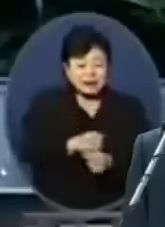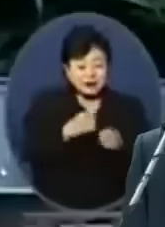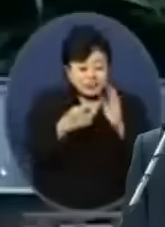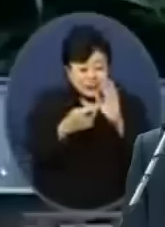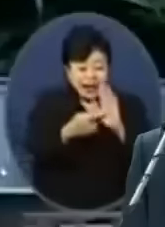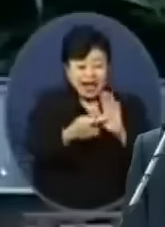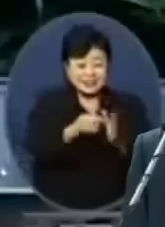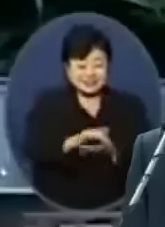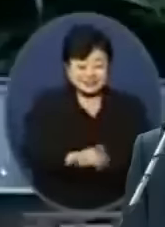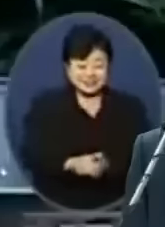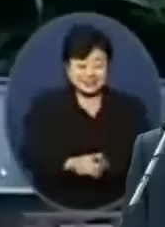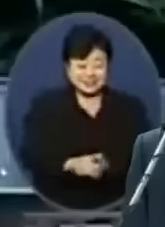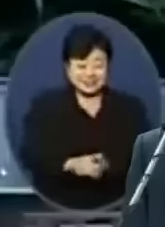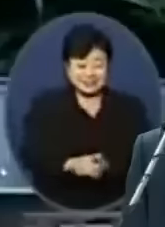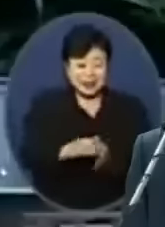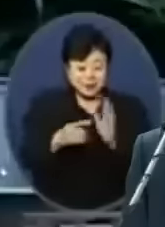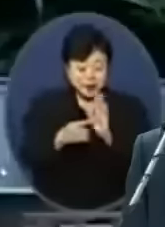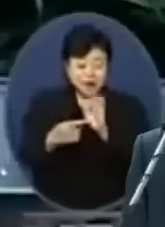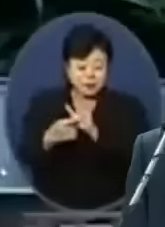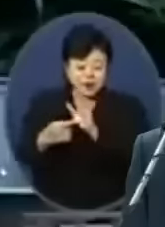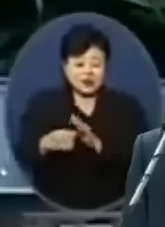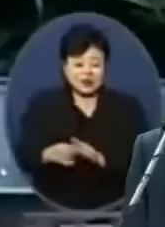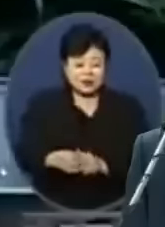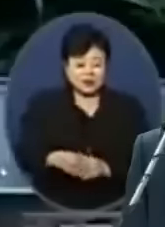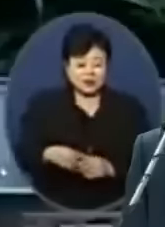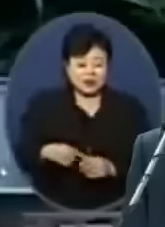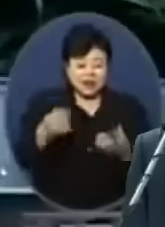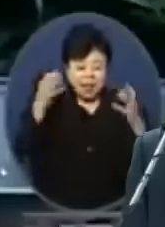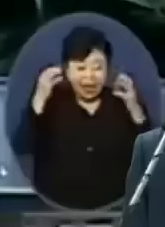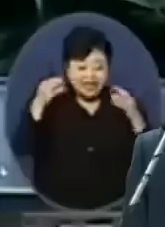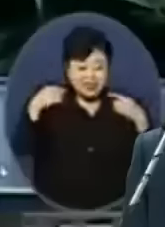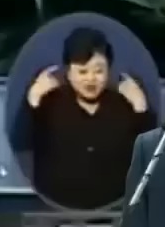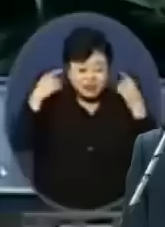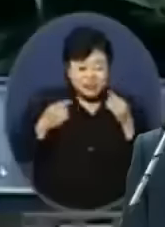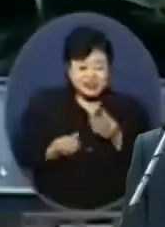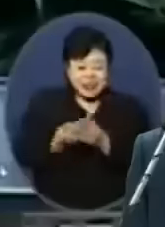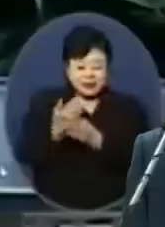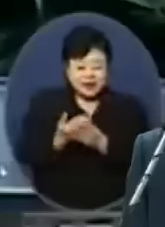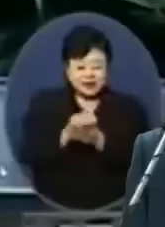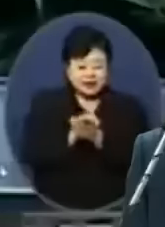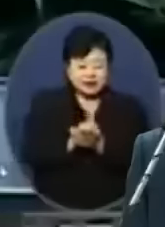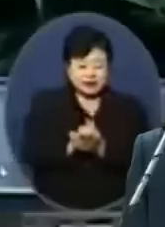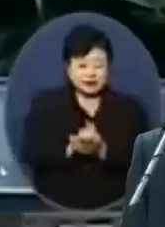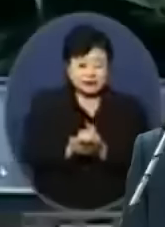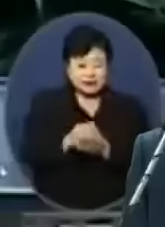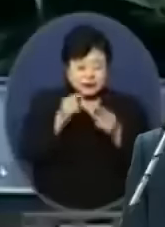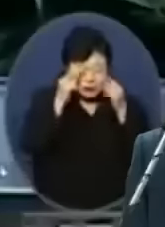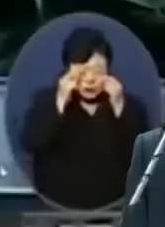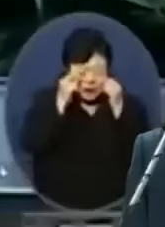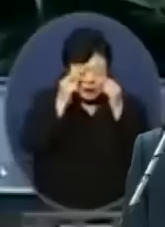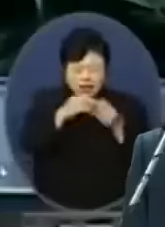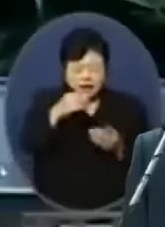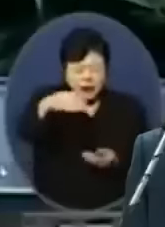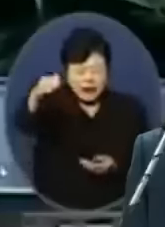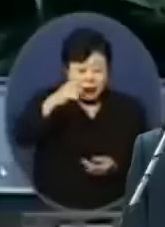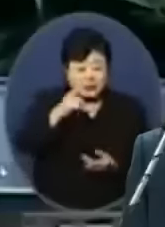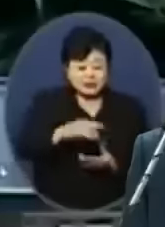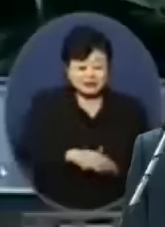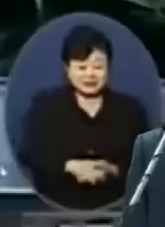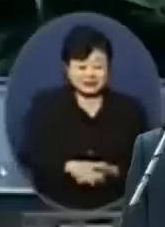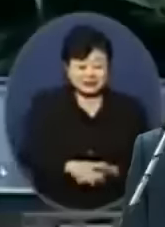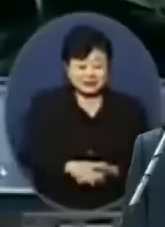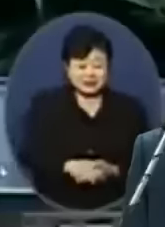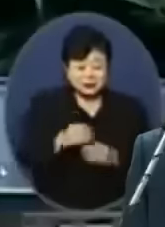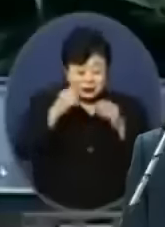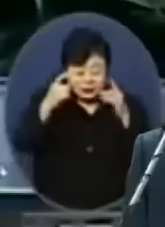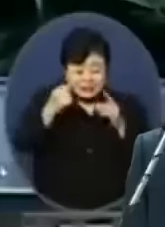펴질지어다. 펴져라. 그러고 난 다음에 손을 내리고 눈을 감고 빨리 데려가세요. 빨리. 내